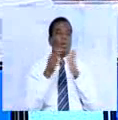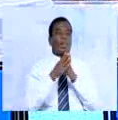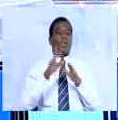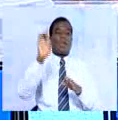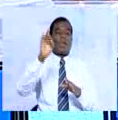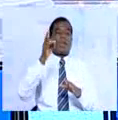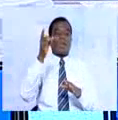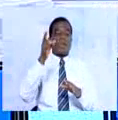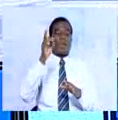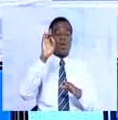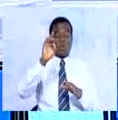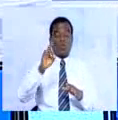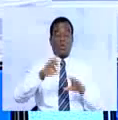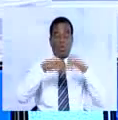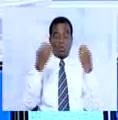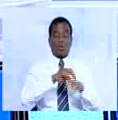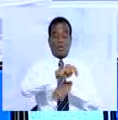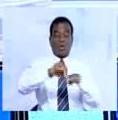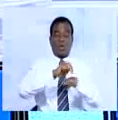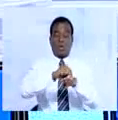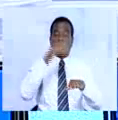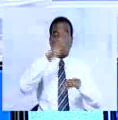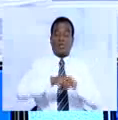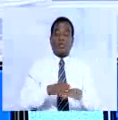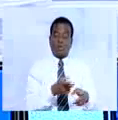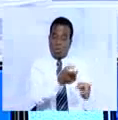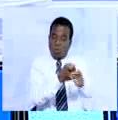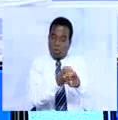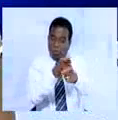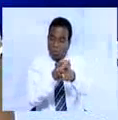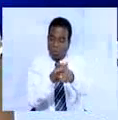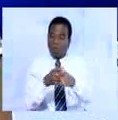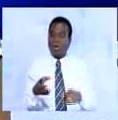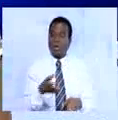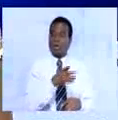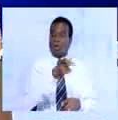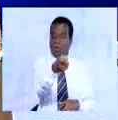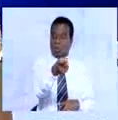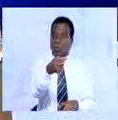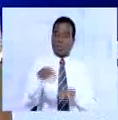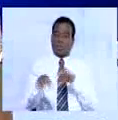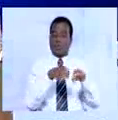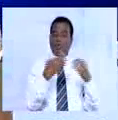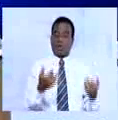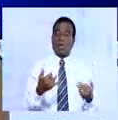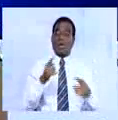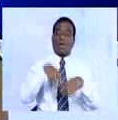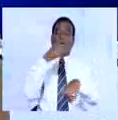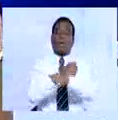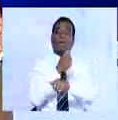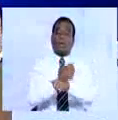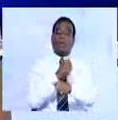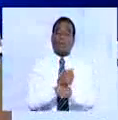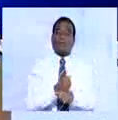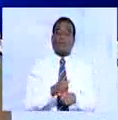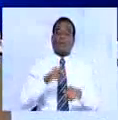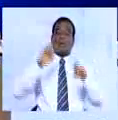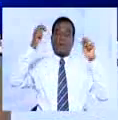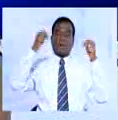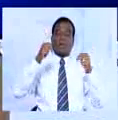8 commissions nationales ouest-africaines sur les armes légères et de petit calibre se tient en ce moment à Abidjan. À